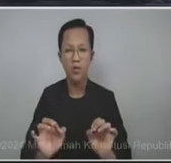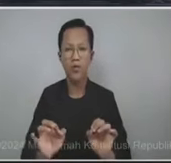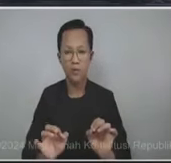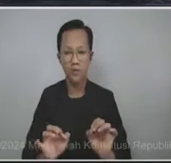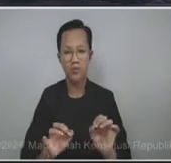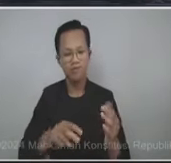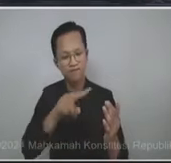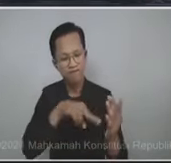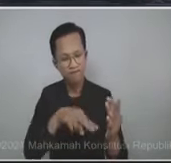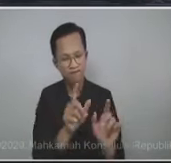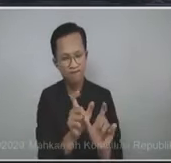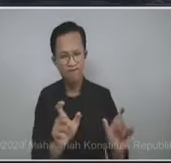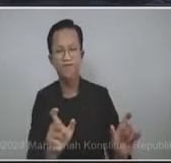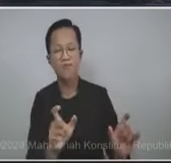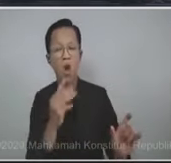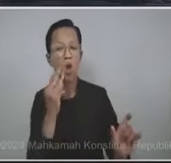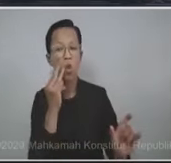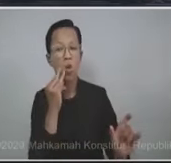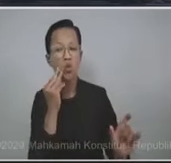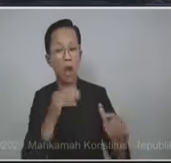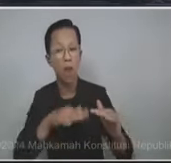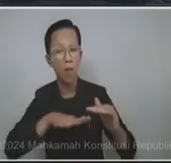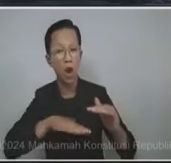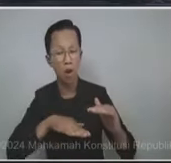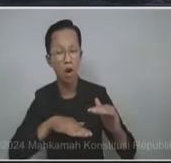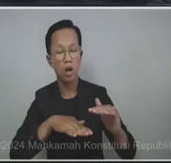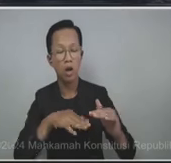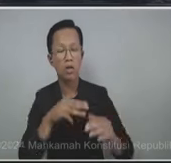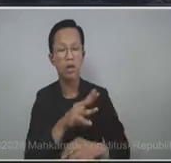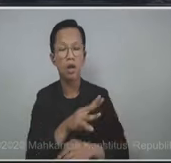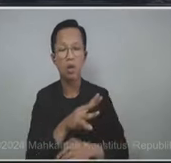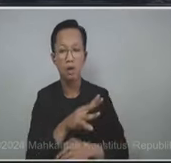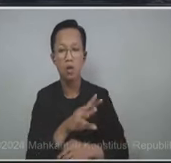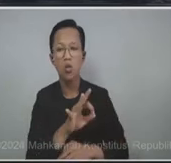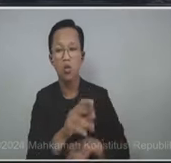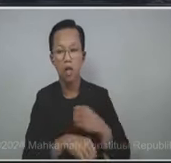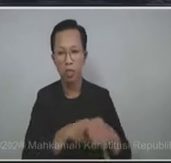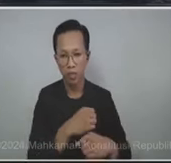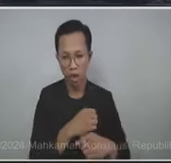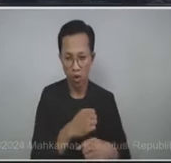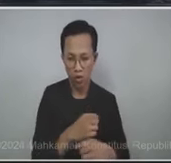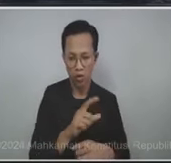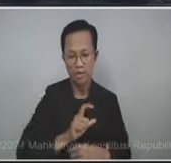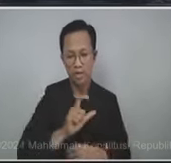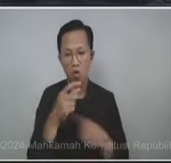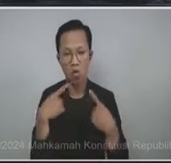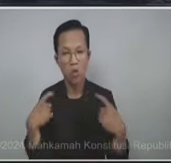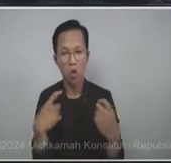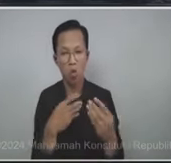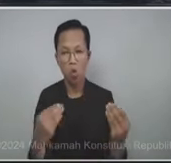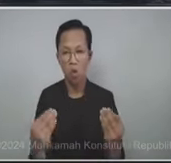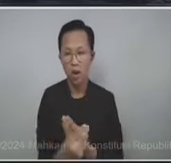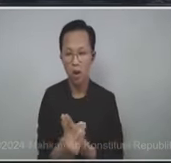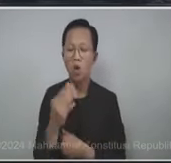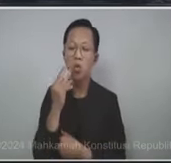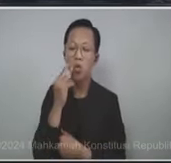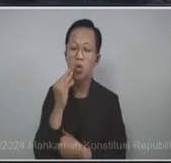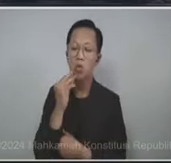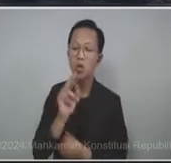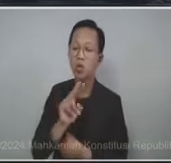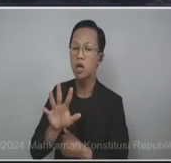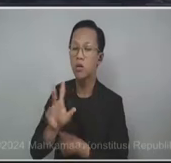berusia paling rendah 30 tahun untuk calon gubernur dan wakil gubernur dan 25 tahun untuk calon bupati dan wakil